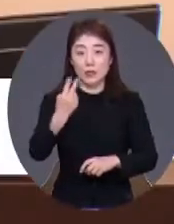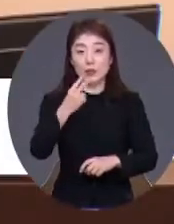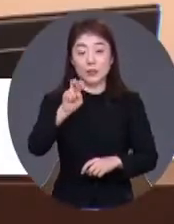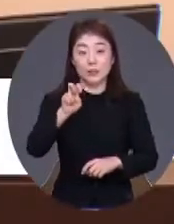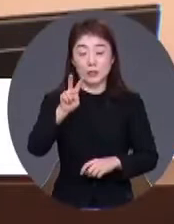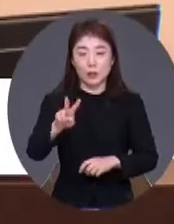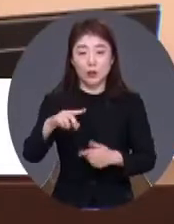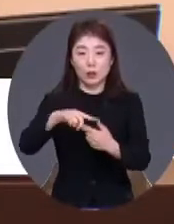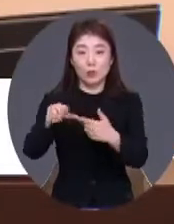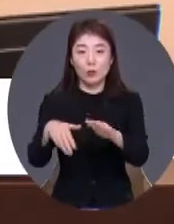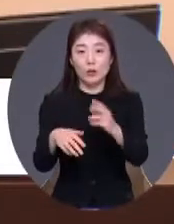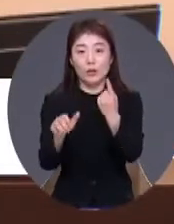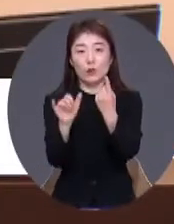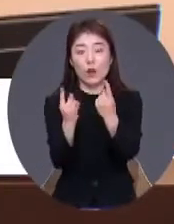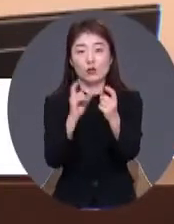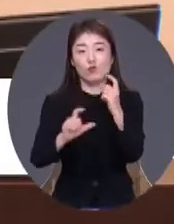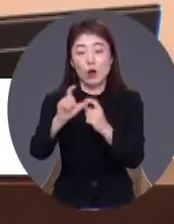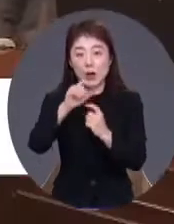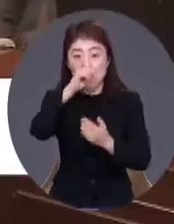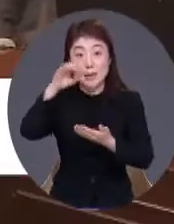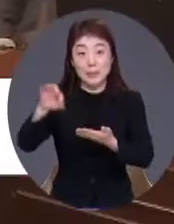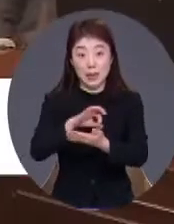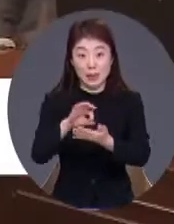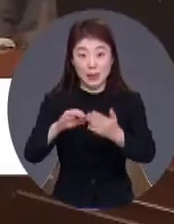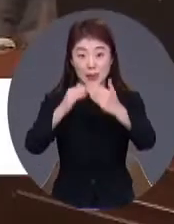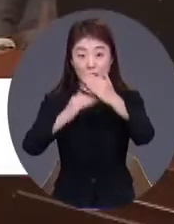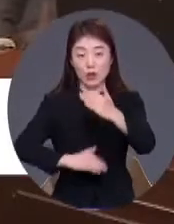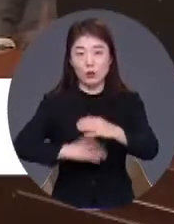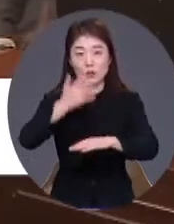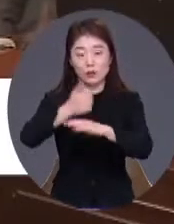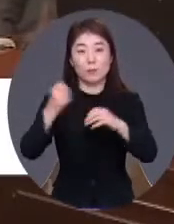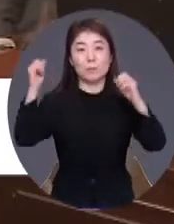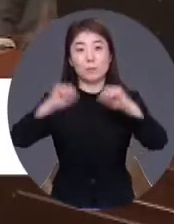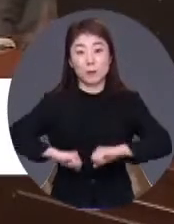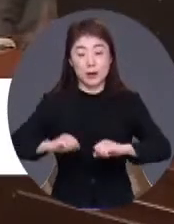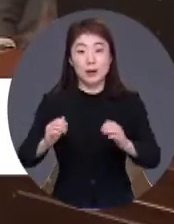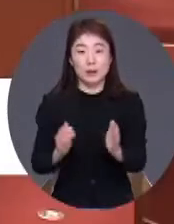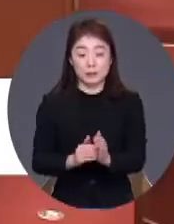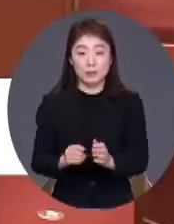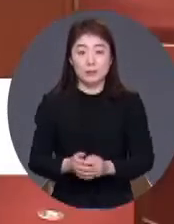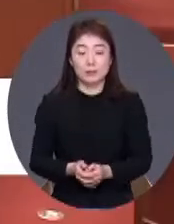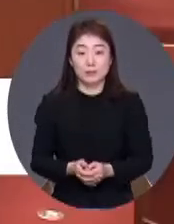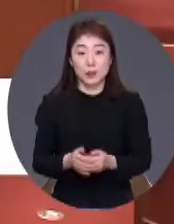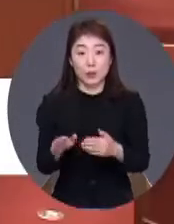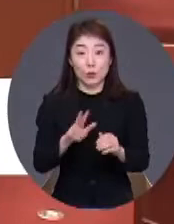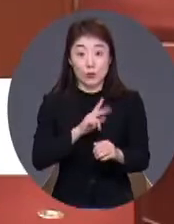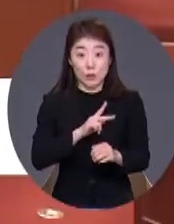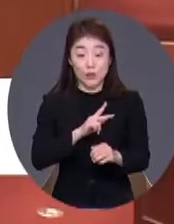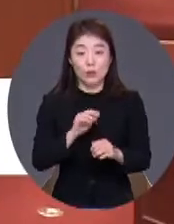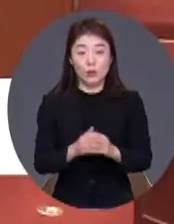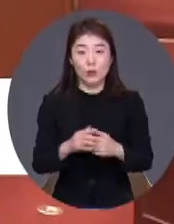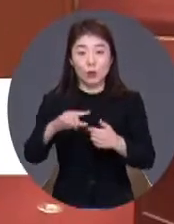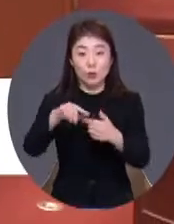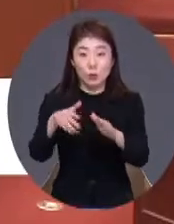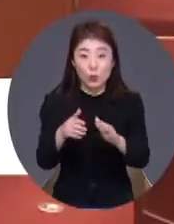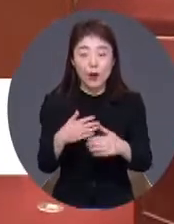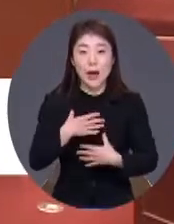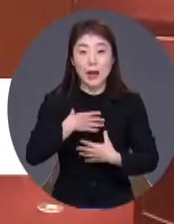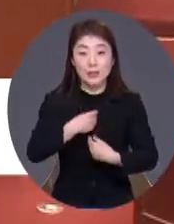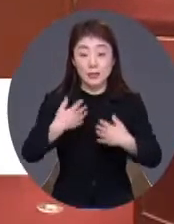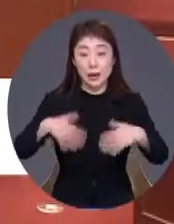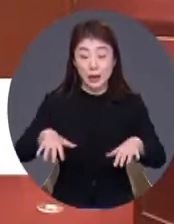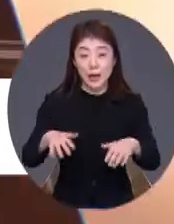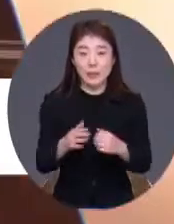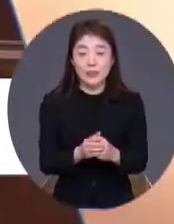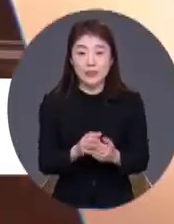2022년도 경상남도 제1회 추가경정예산안을 최종 의결했습니다. 도의회는 또 경상남도